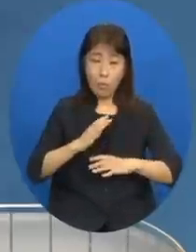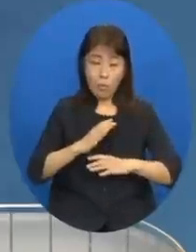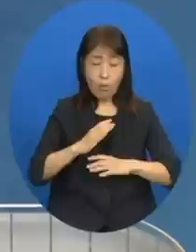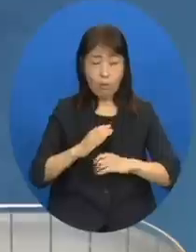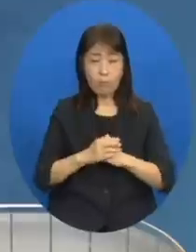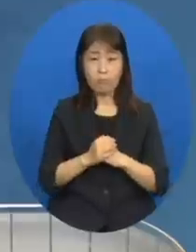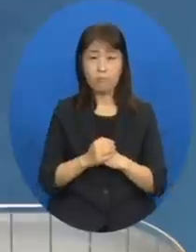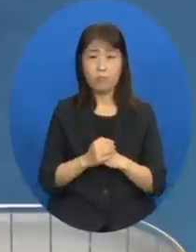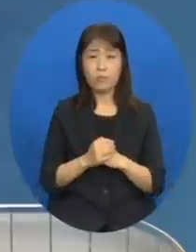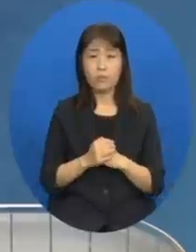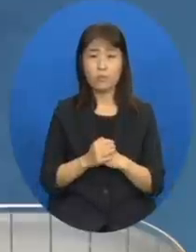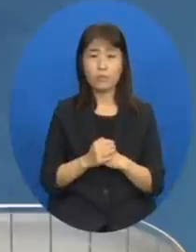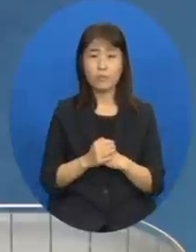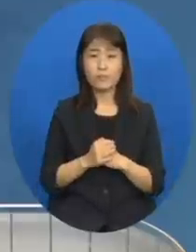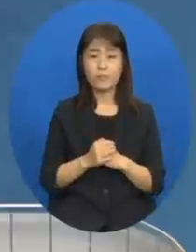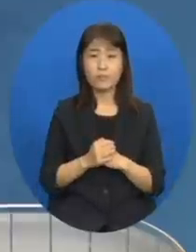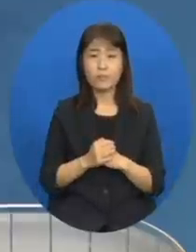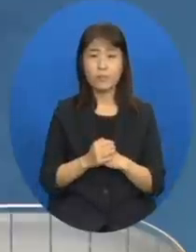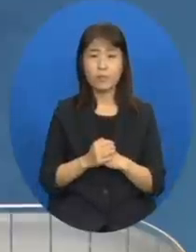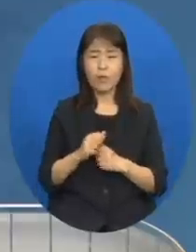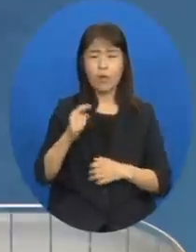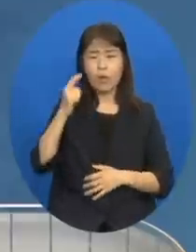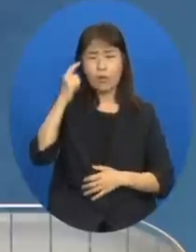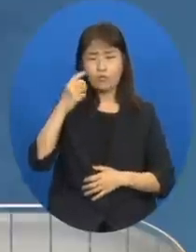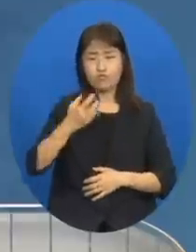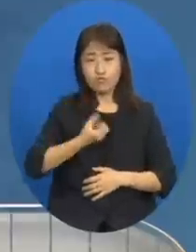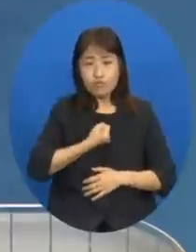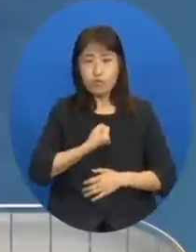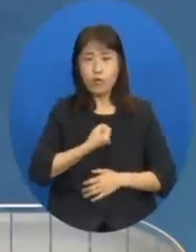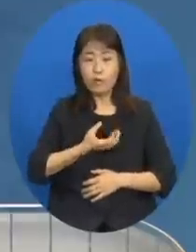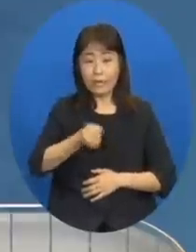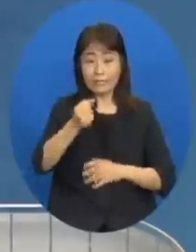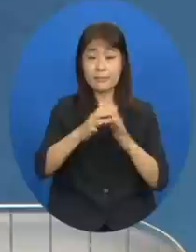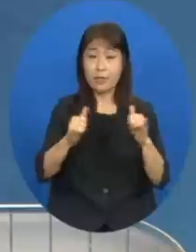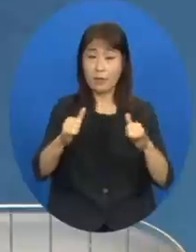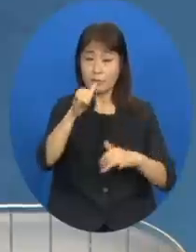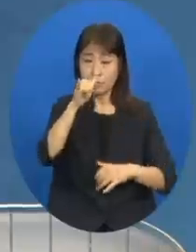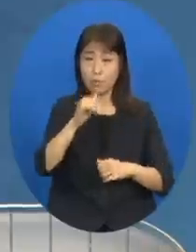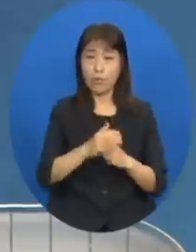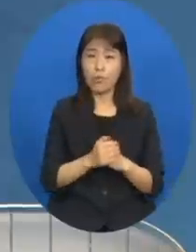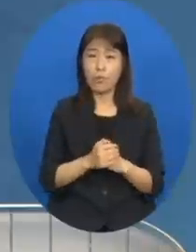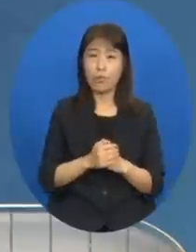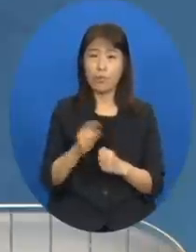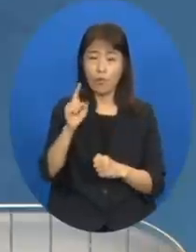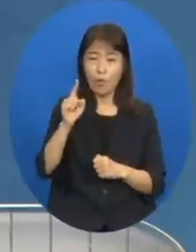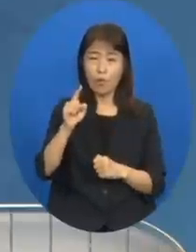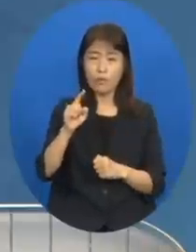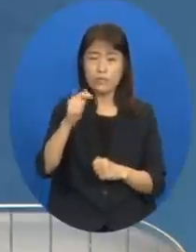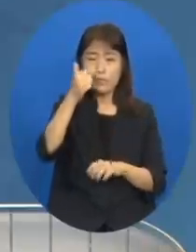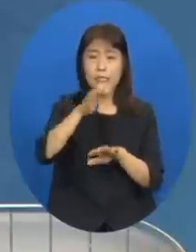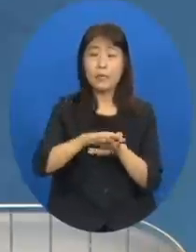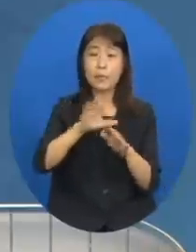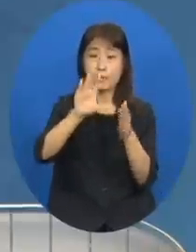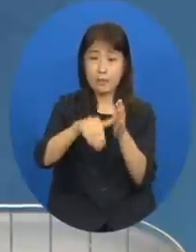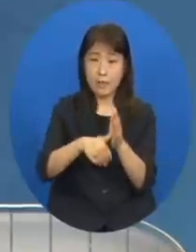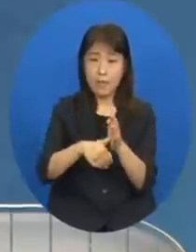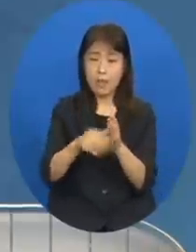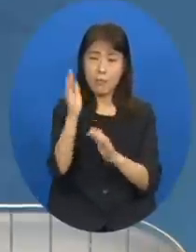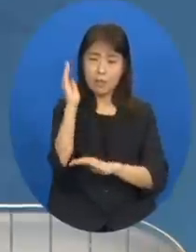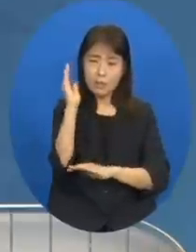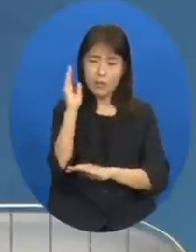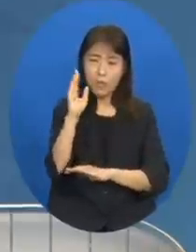또 그 점에 대해서 강한 충격도 받으십니다 어느 집회 때 말씀을 전하고 돌아왔더니